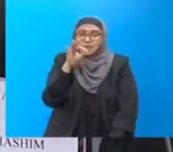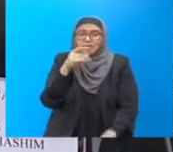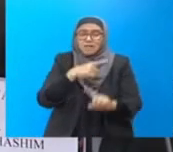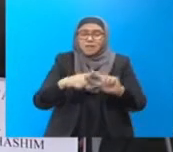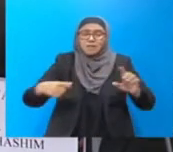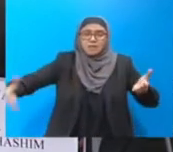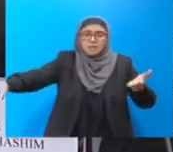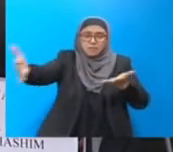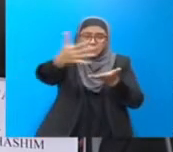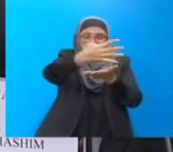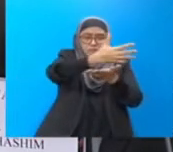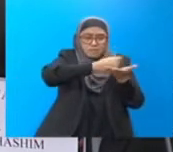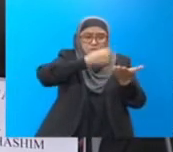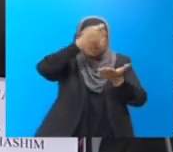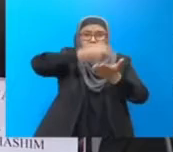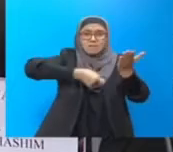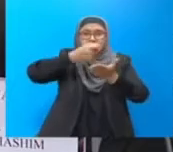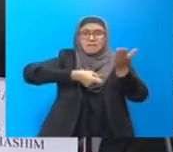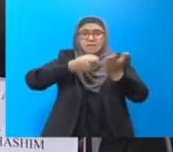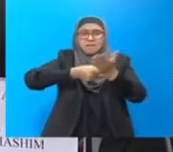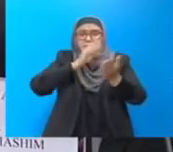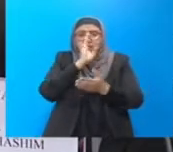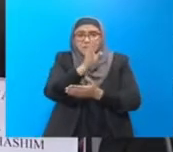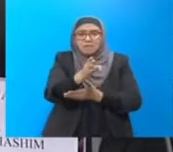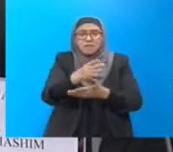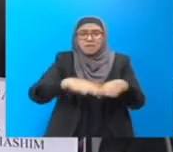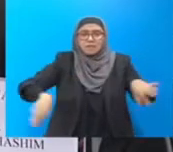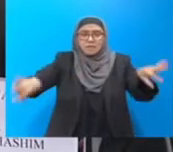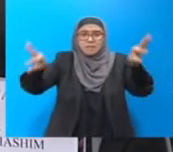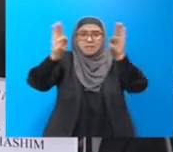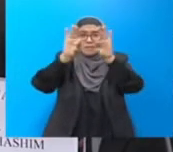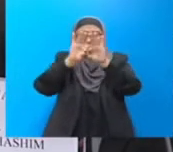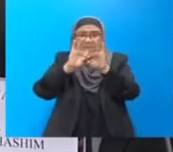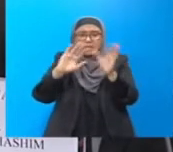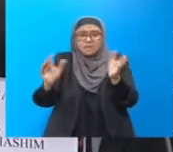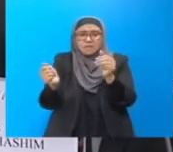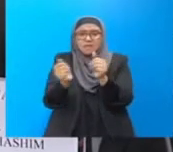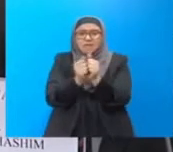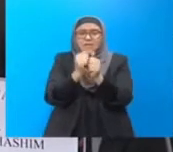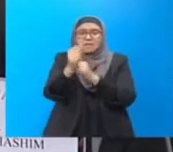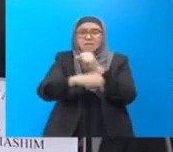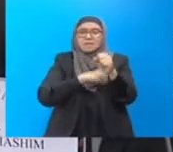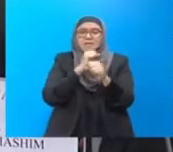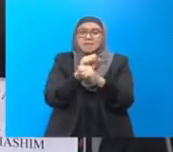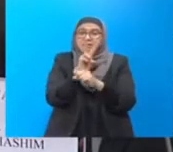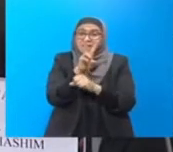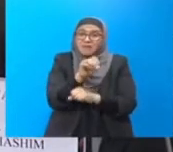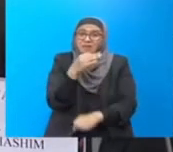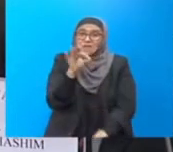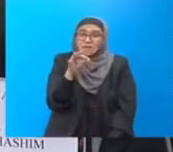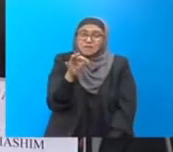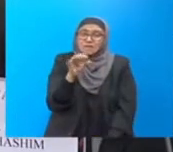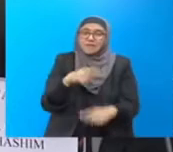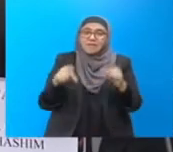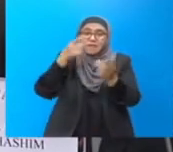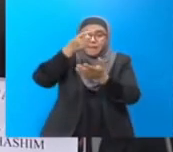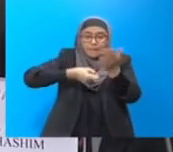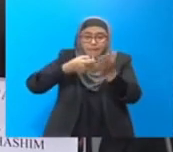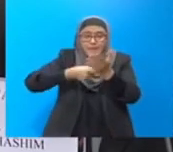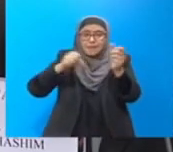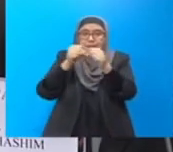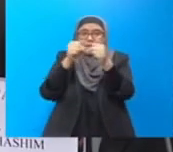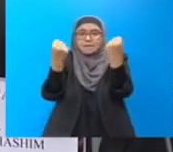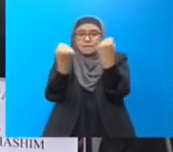dengan hasil Cukai langsung yang lebih penting berbanding tahun 2019 Cukai pendapatan syari'at